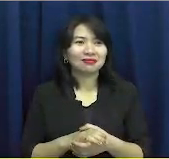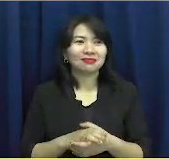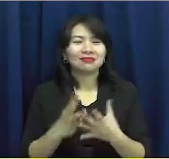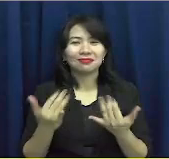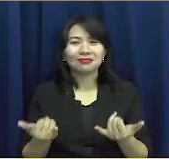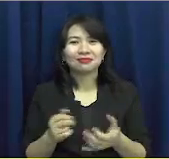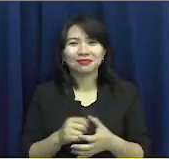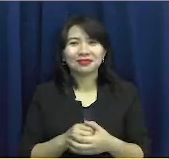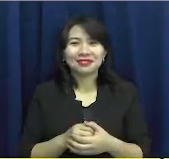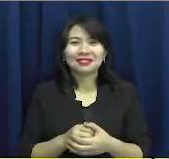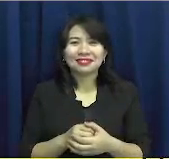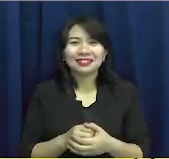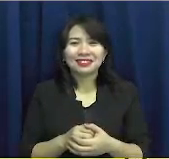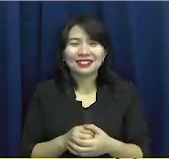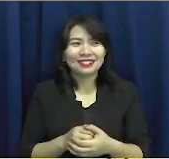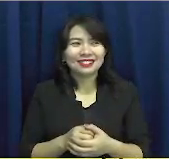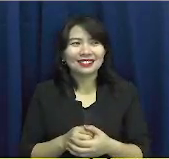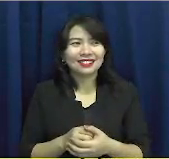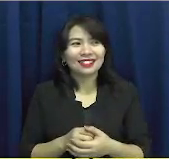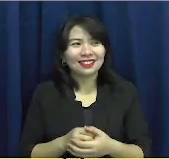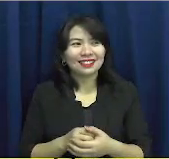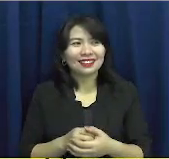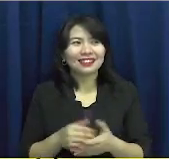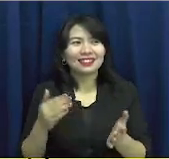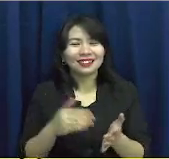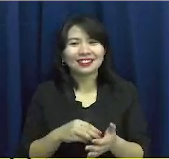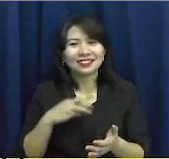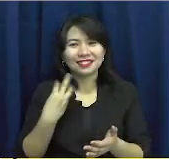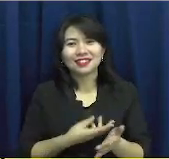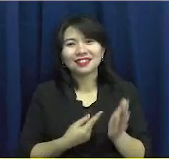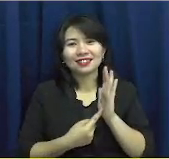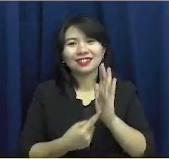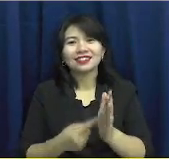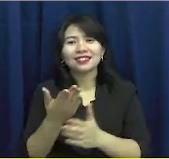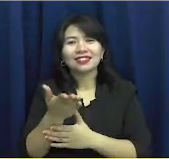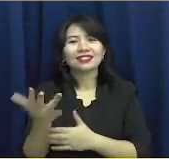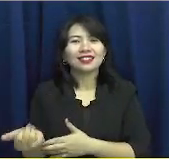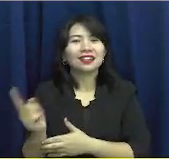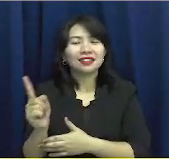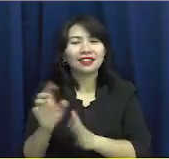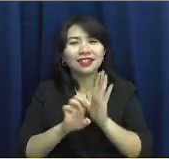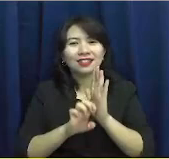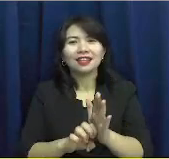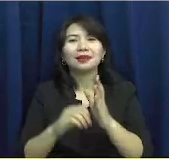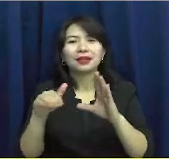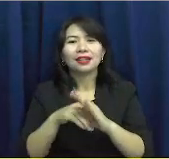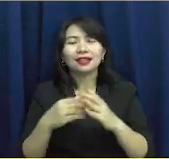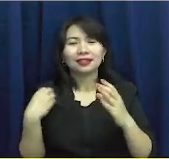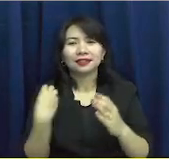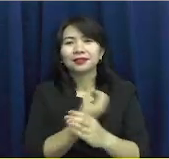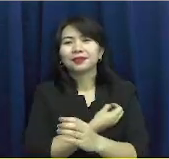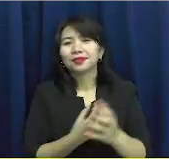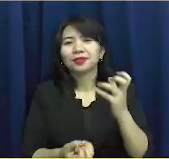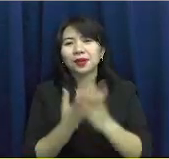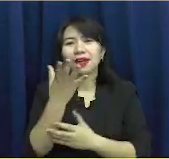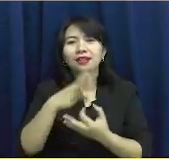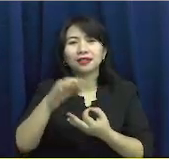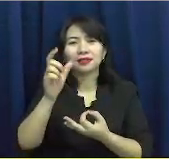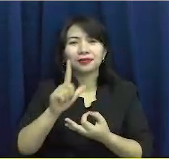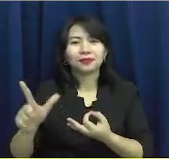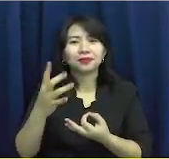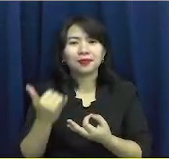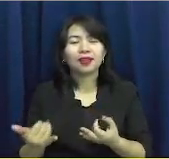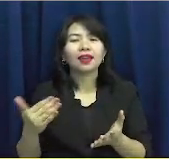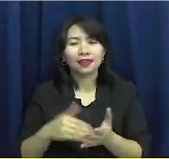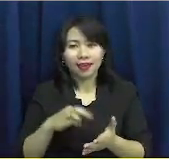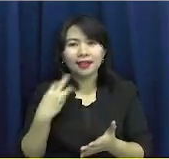dito. Baka masira lang programa natin. Pinakita ko lamang po sa inyong ilustrasyon na pagdating sa paglago natin spiritual, mga kapatid, I'd like